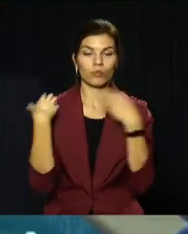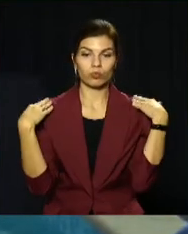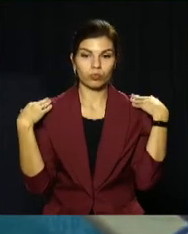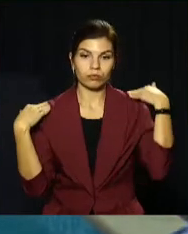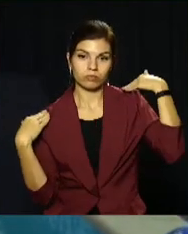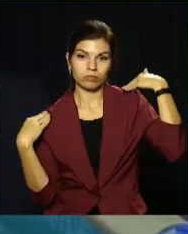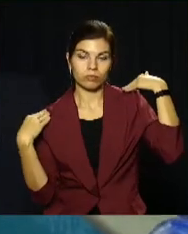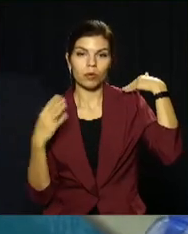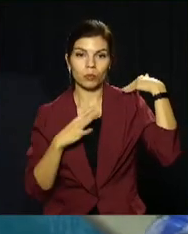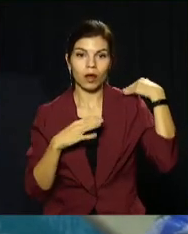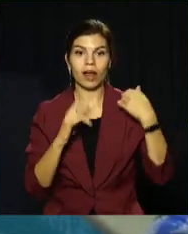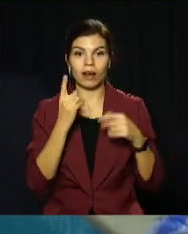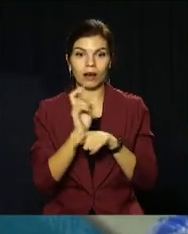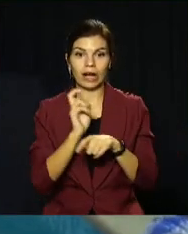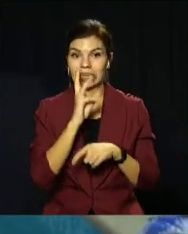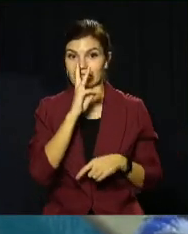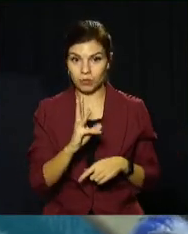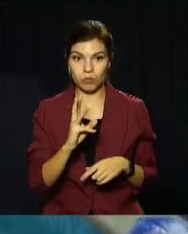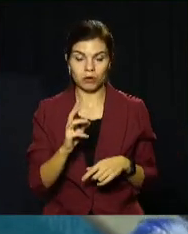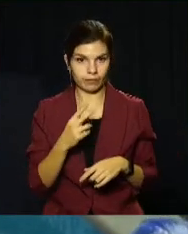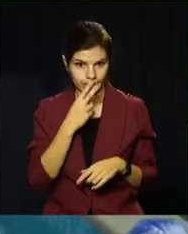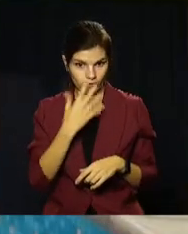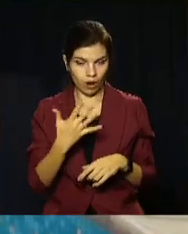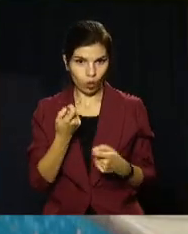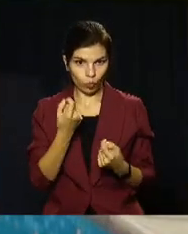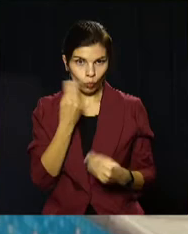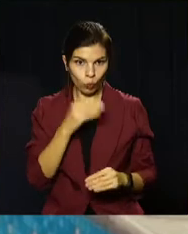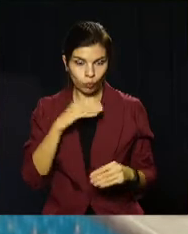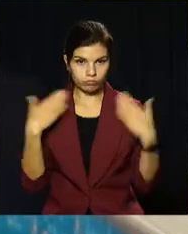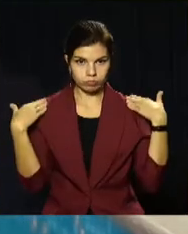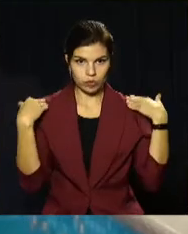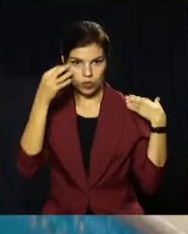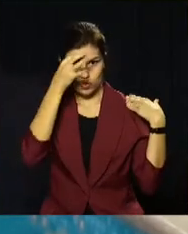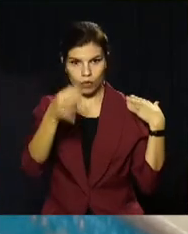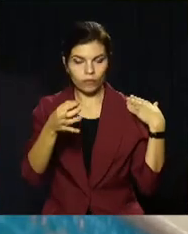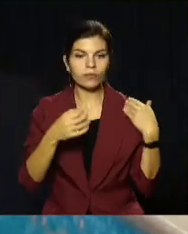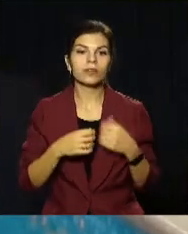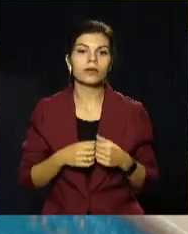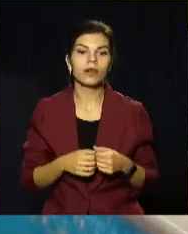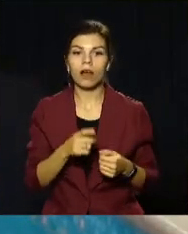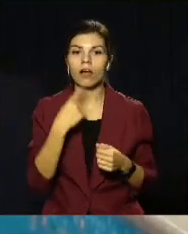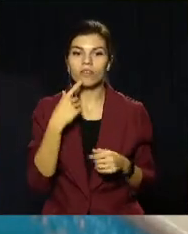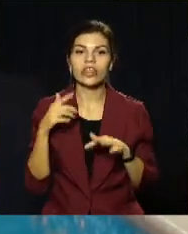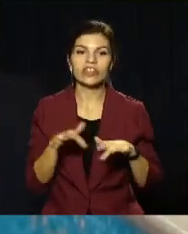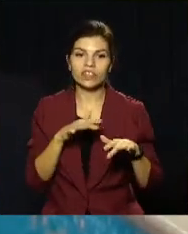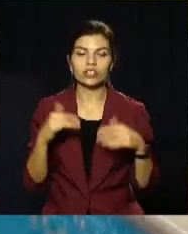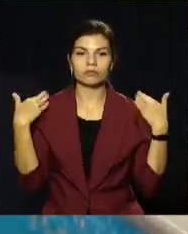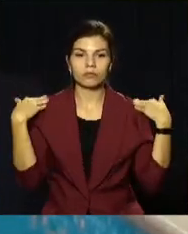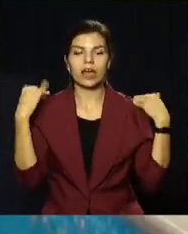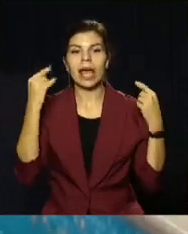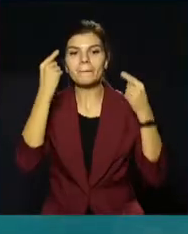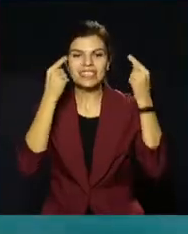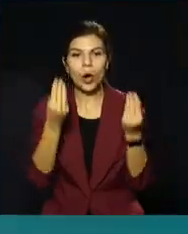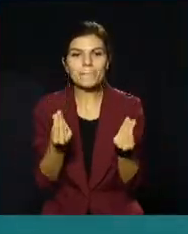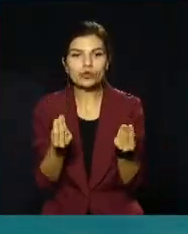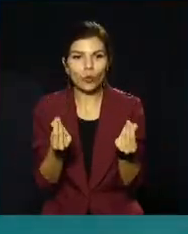Тобто за 3 місяці ребенок просто почала на глазах виравнюватися. Інструктори кажуть, вода допомагає виправити координацію та поліпшити